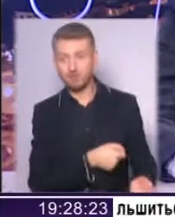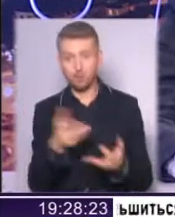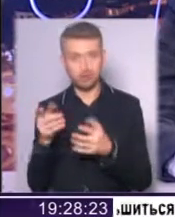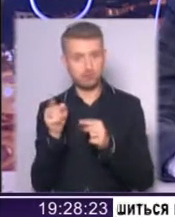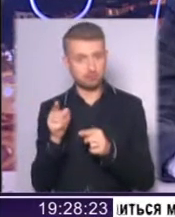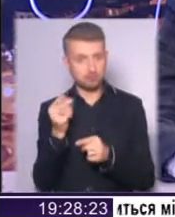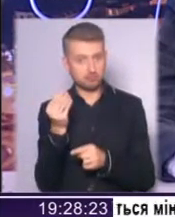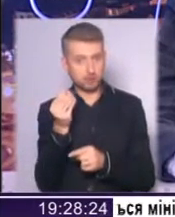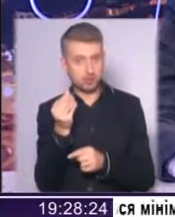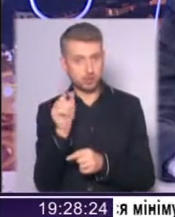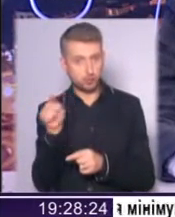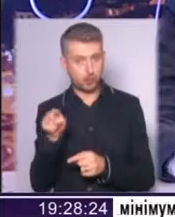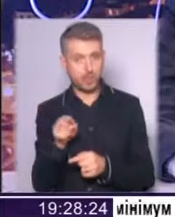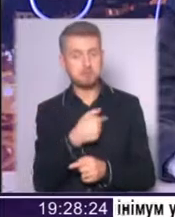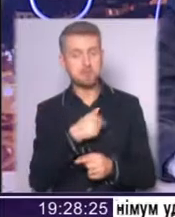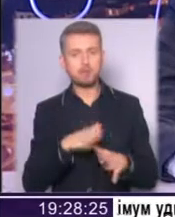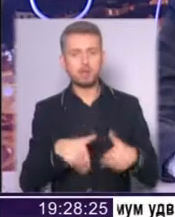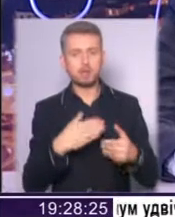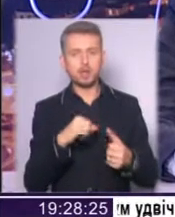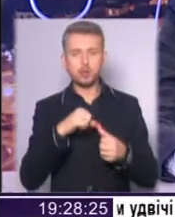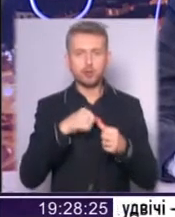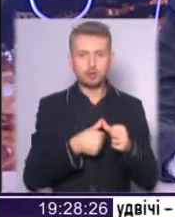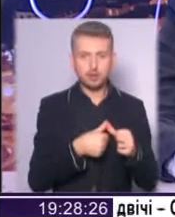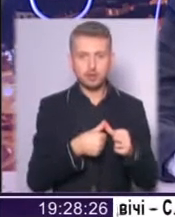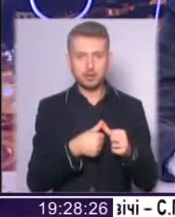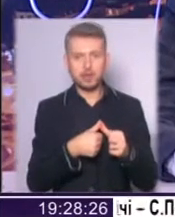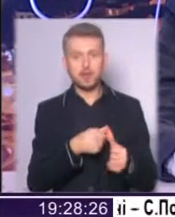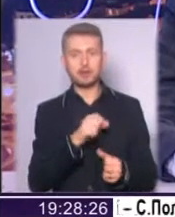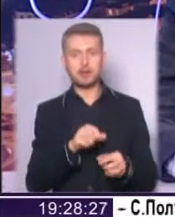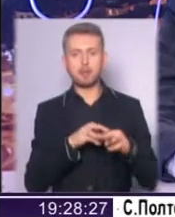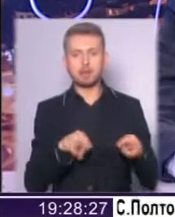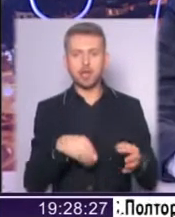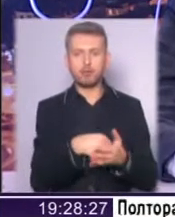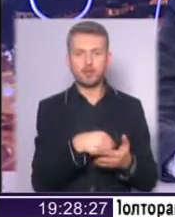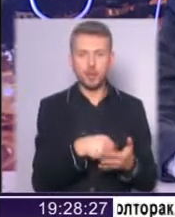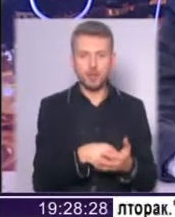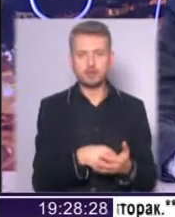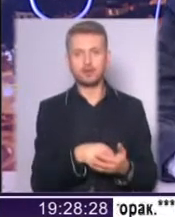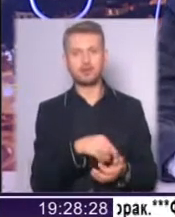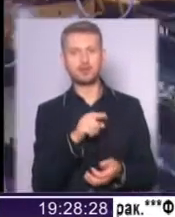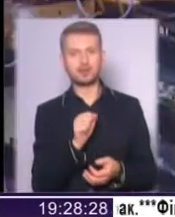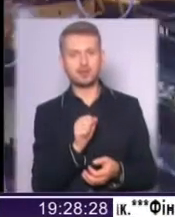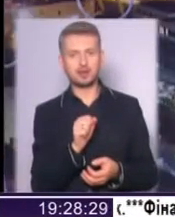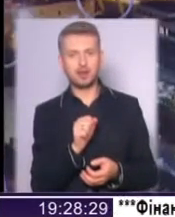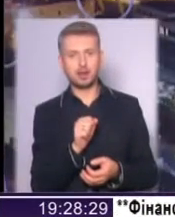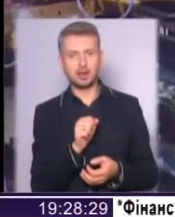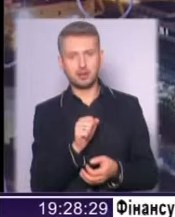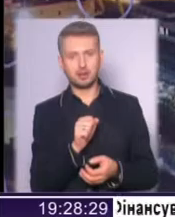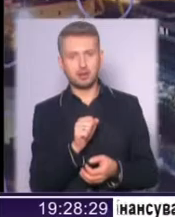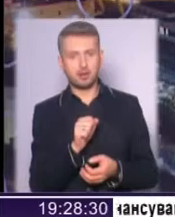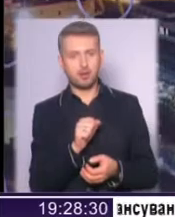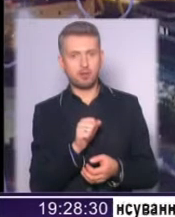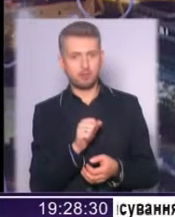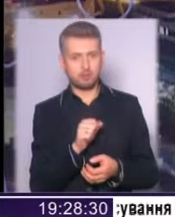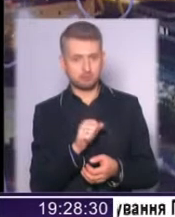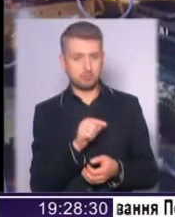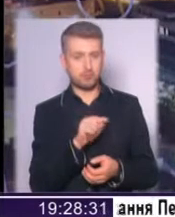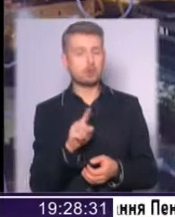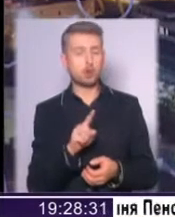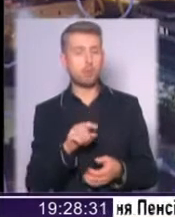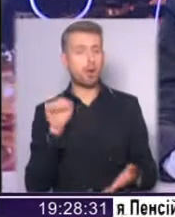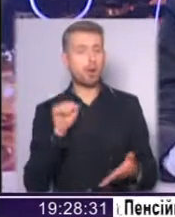офіційні компанії, які зареєстровані в Росії і які практично не сплачують податки в Україні. Вони друкують там білет і виграші